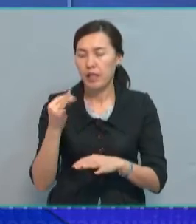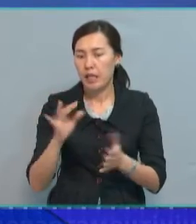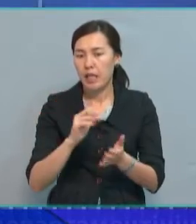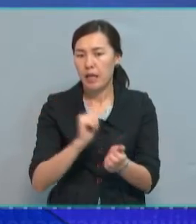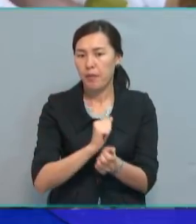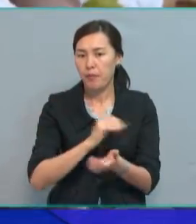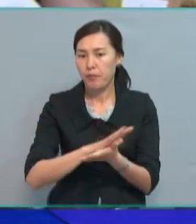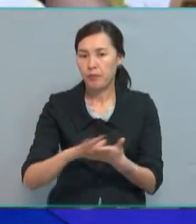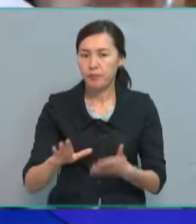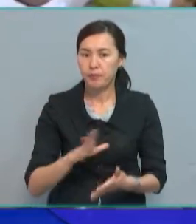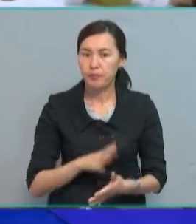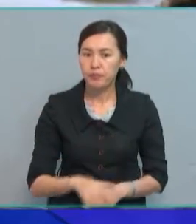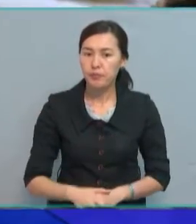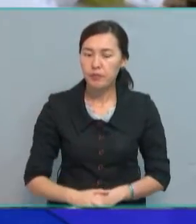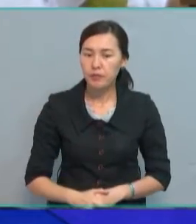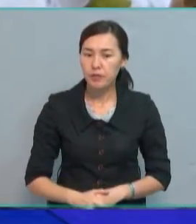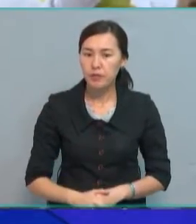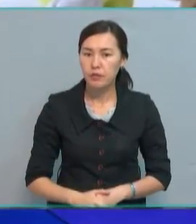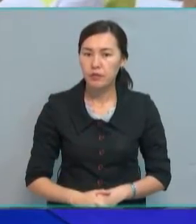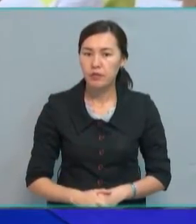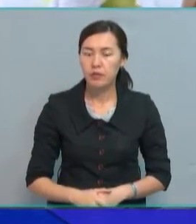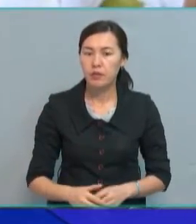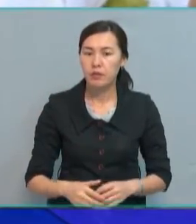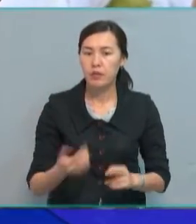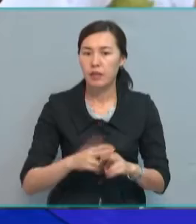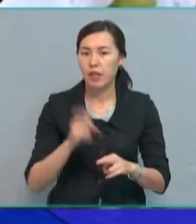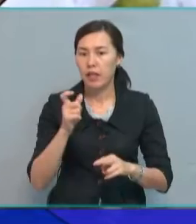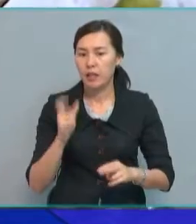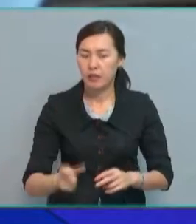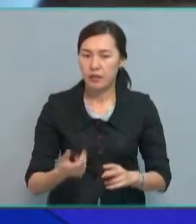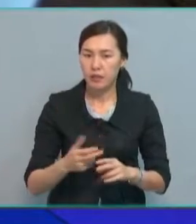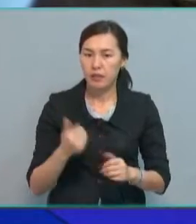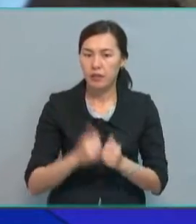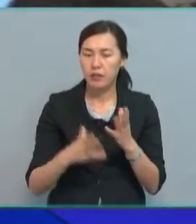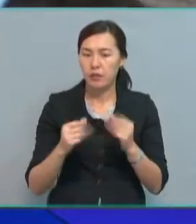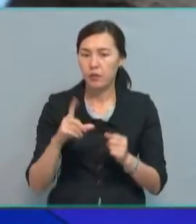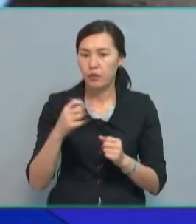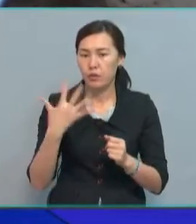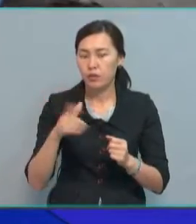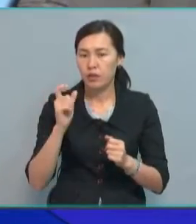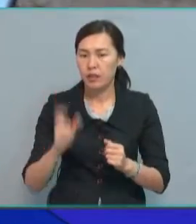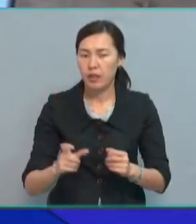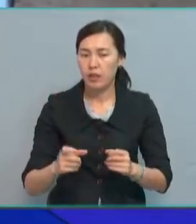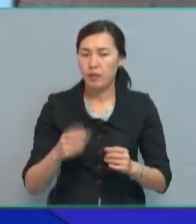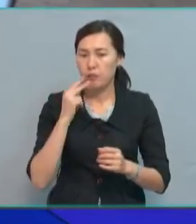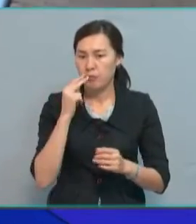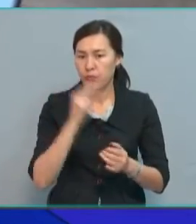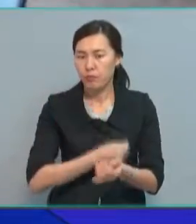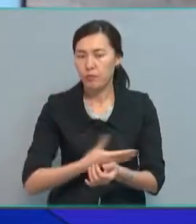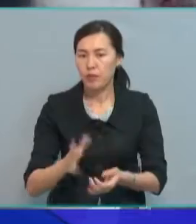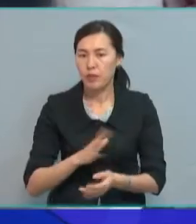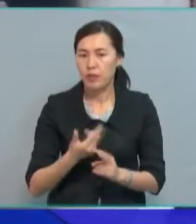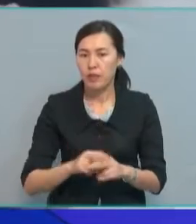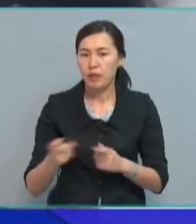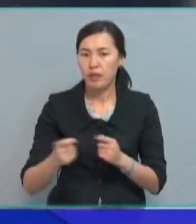тастардан тазартты. Табиғат апатын жоюға күш салып жүрген азаматтарға мұнда күн сайын 150 адамға арналып ас берілуде.